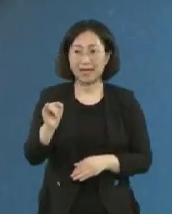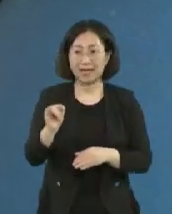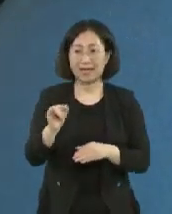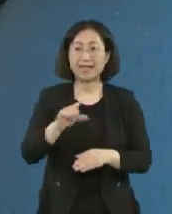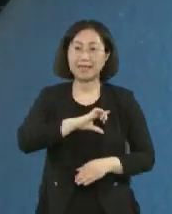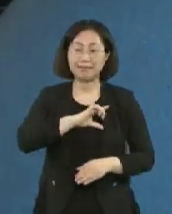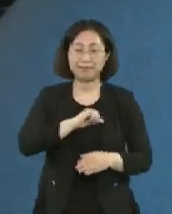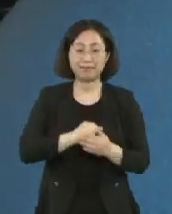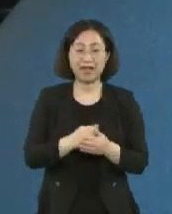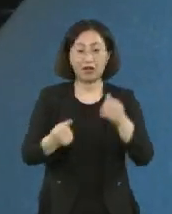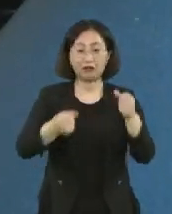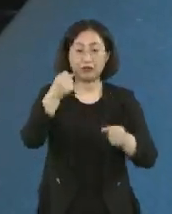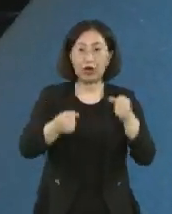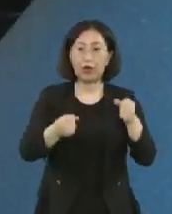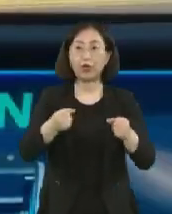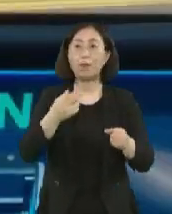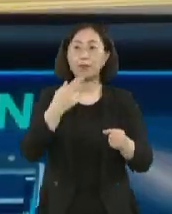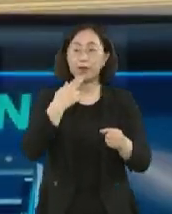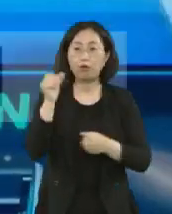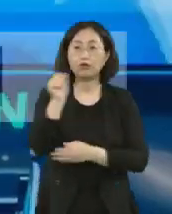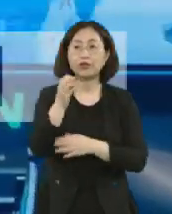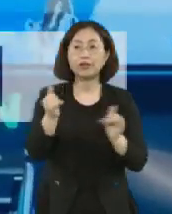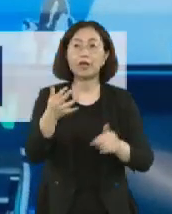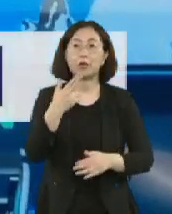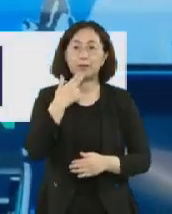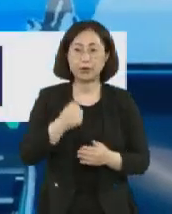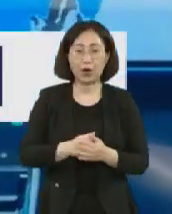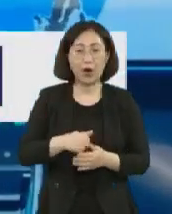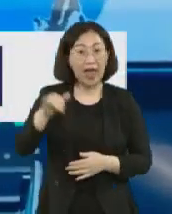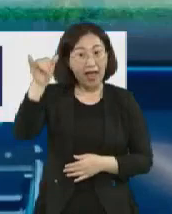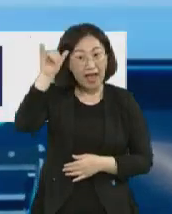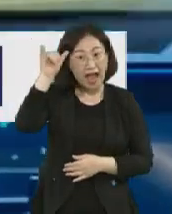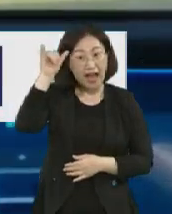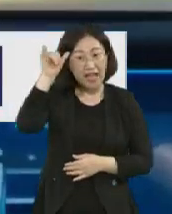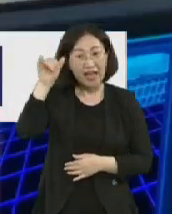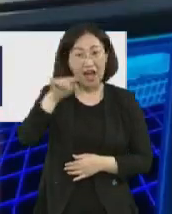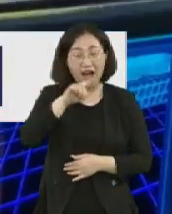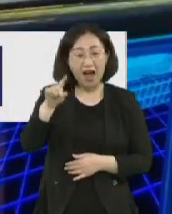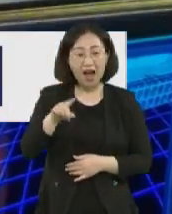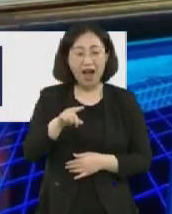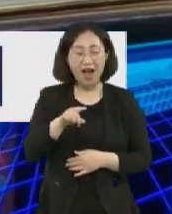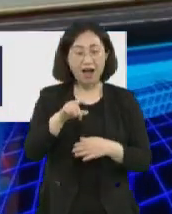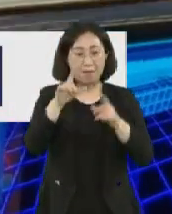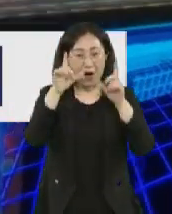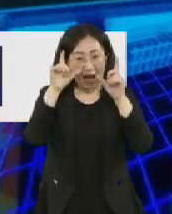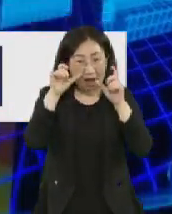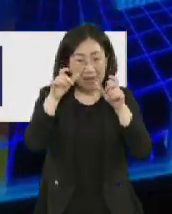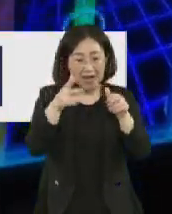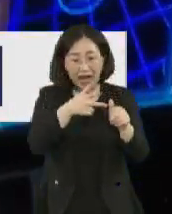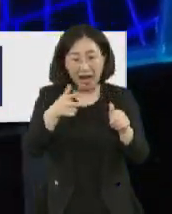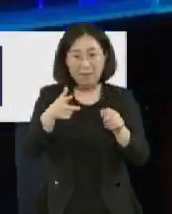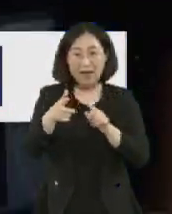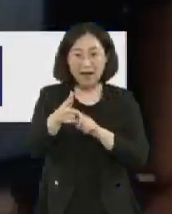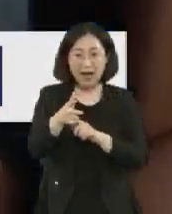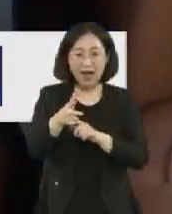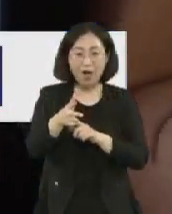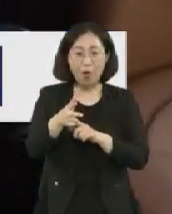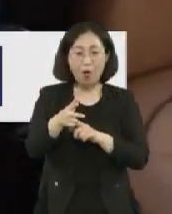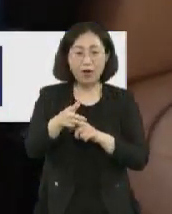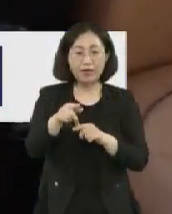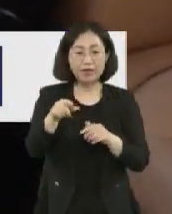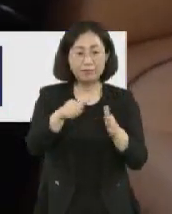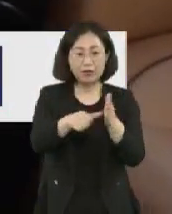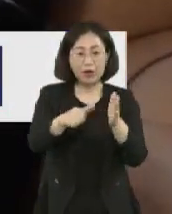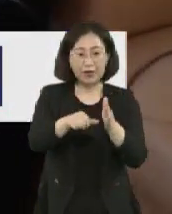핸들도 없습니다. 대신 고성능 인공지능이 카메라와 라이더 센서로 얻은 주변 환경과 객체